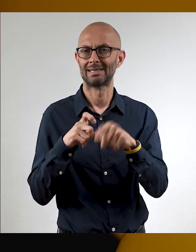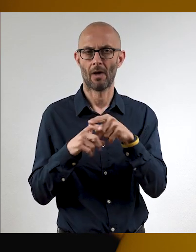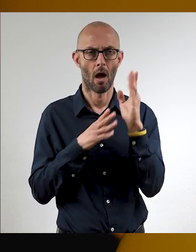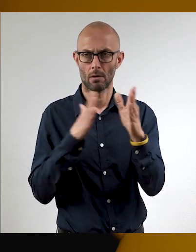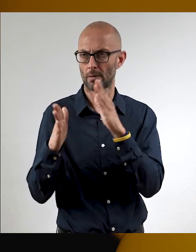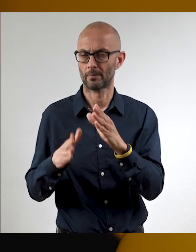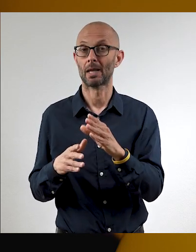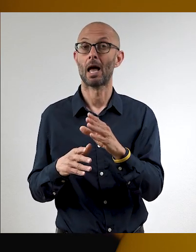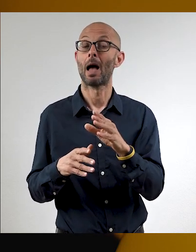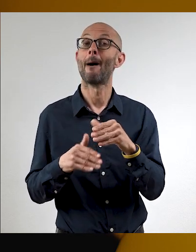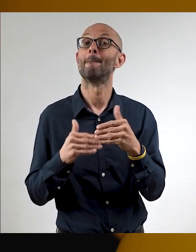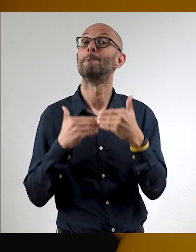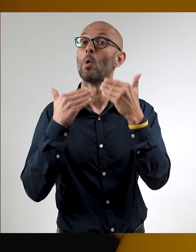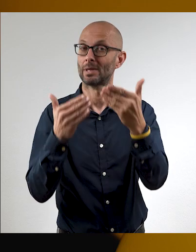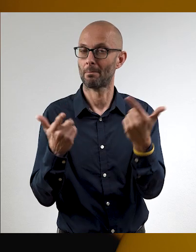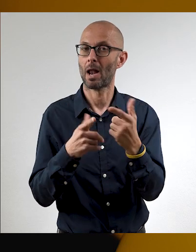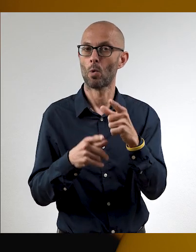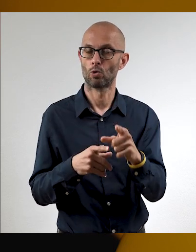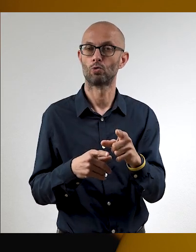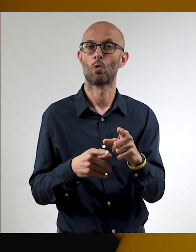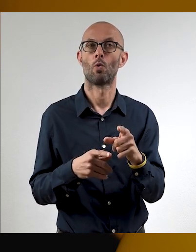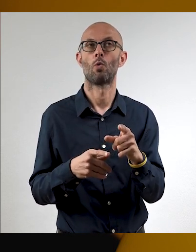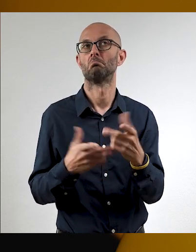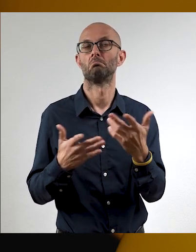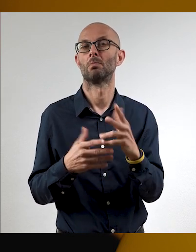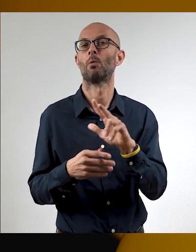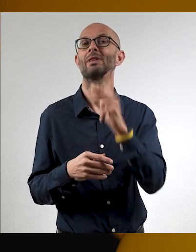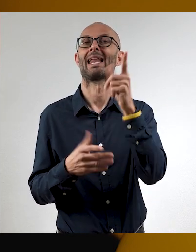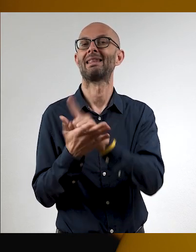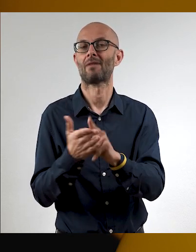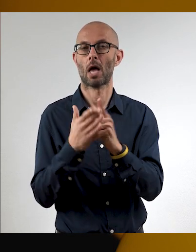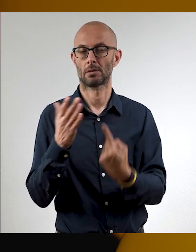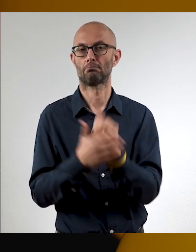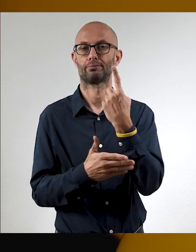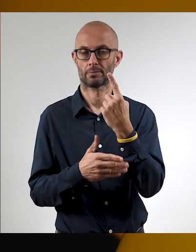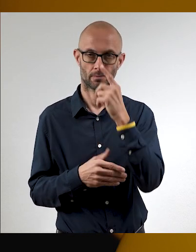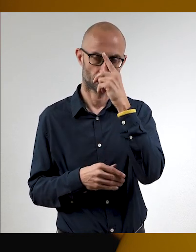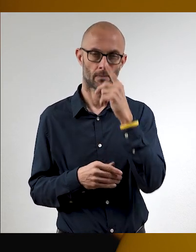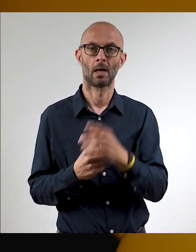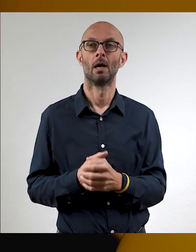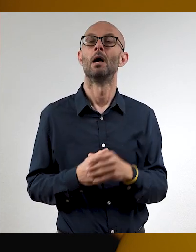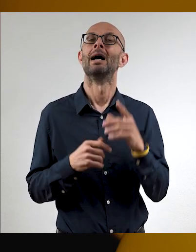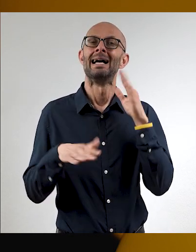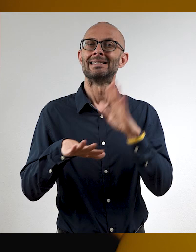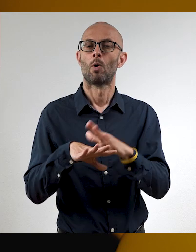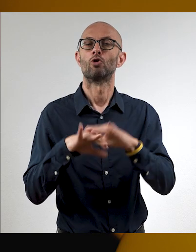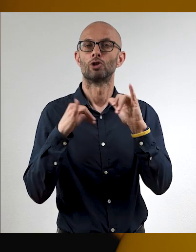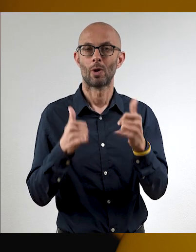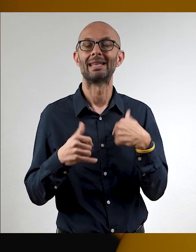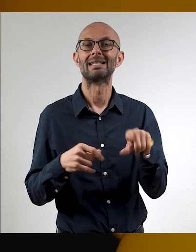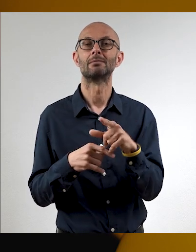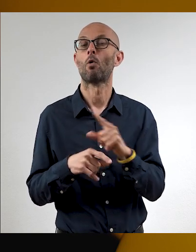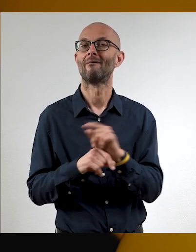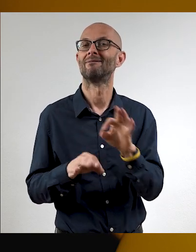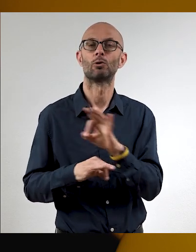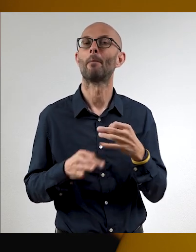stvarmi. Ne? Pa potem lahko to postane aktualno šele v neki tretji fazi. Torej, sporočilo je, da smo na